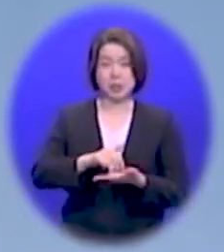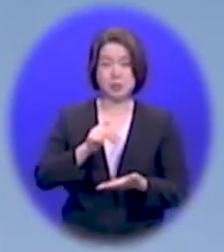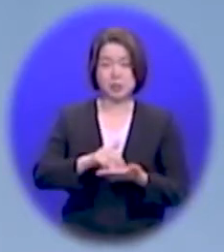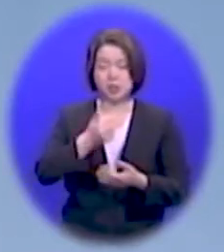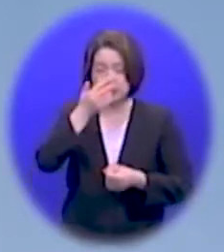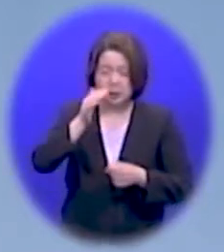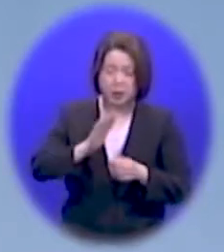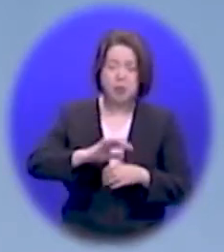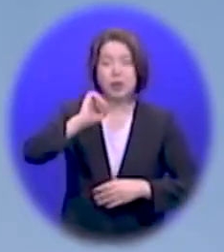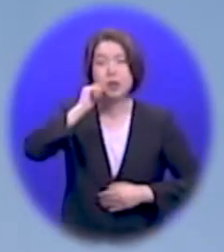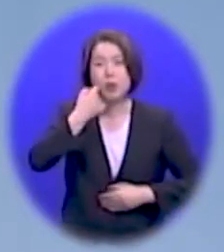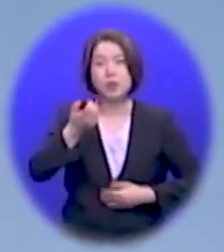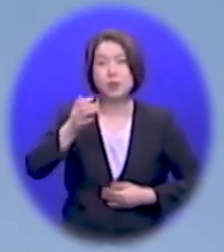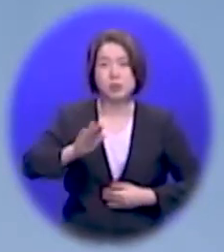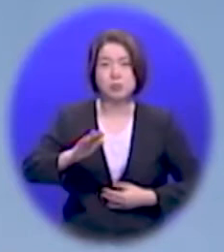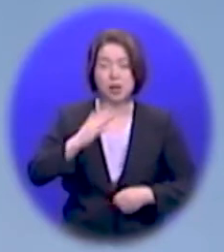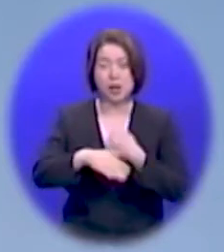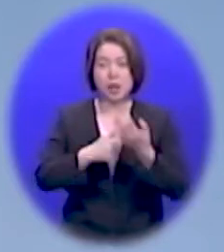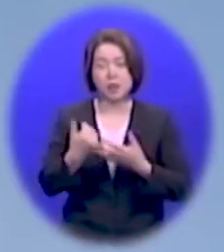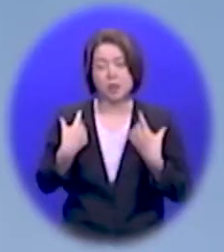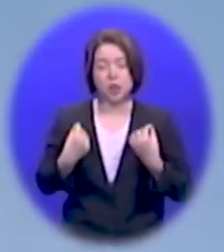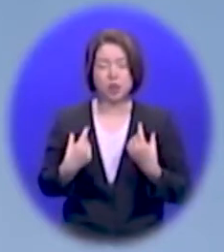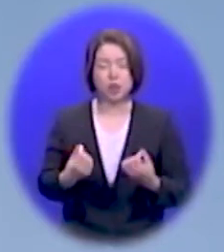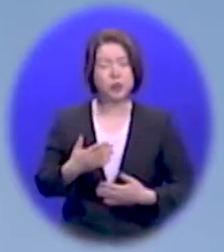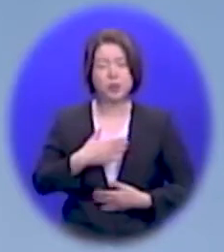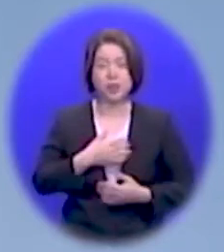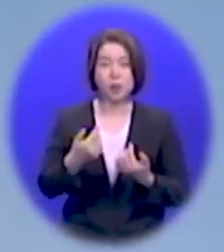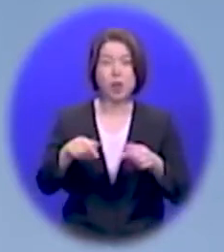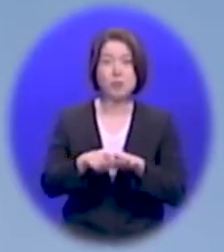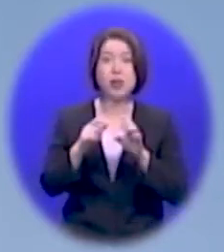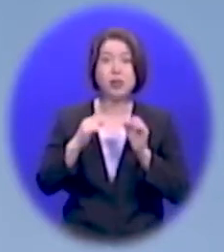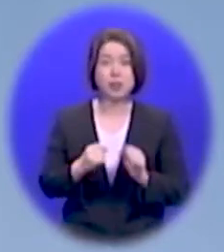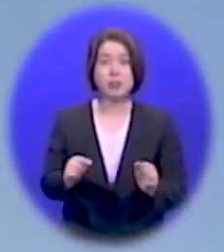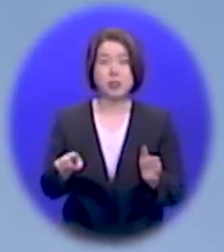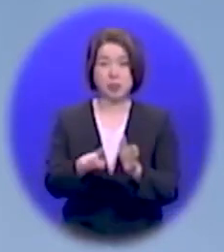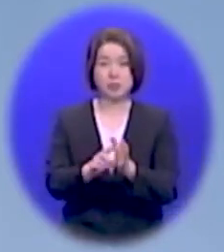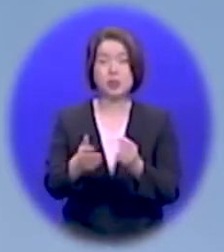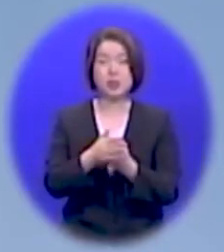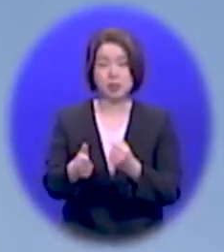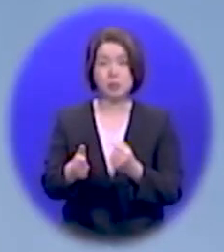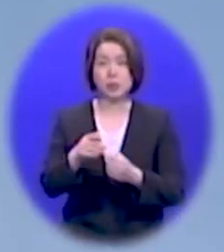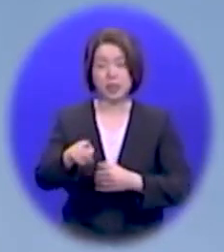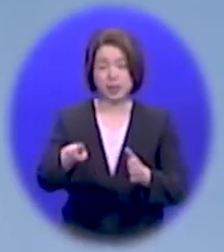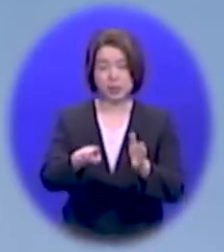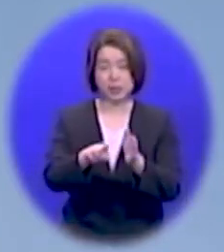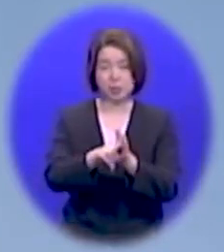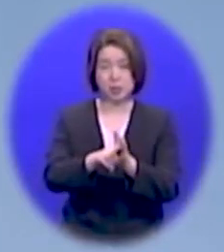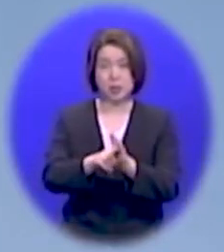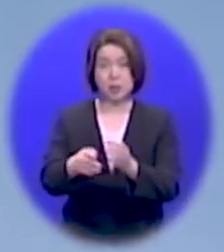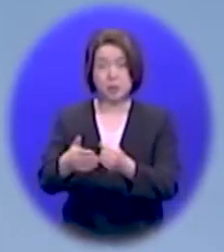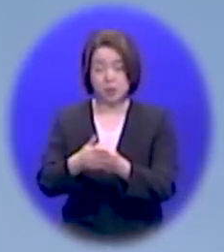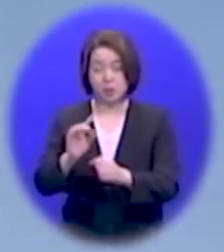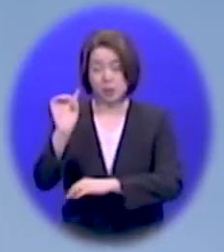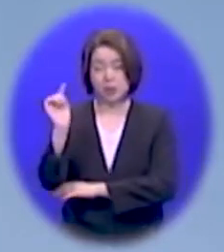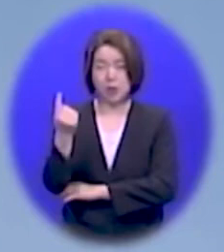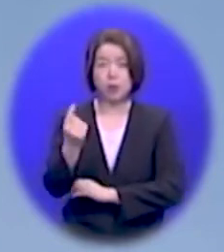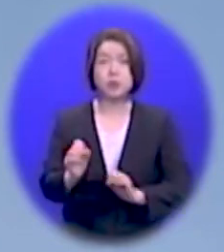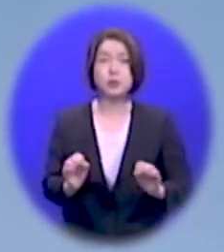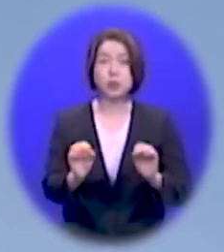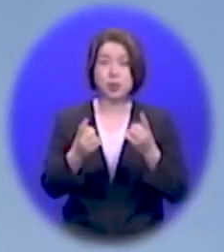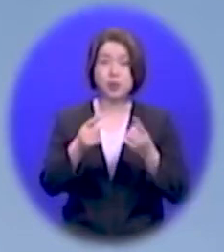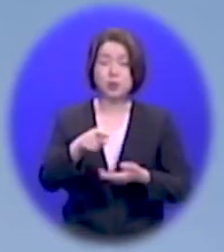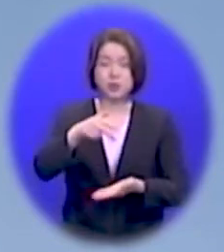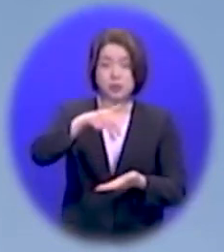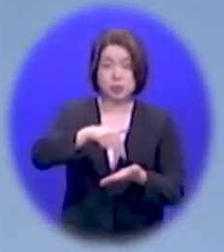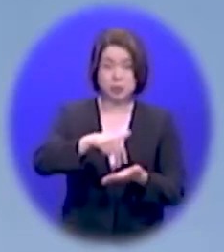어렵지만 하나님이 여전히 나와 함께 계신 것을 믿으니까 그 믿음이 결국은 다윗으로 하여금 그